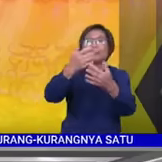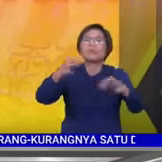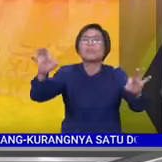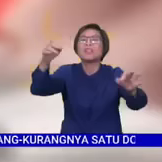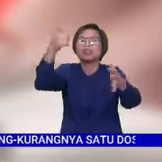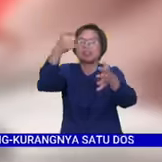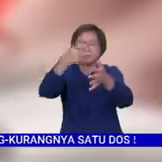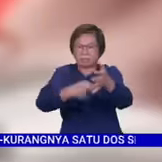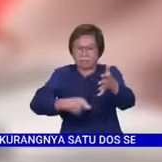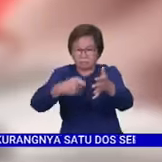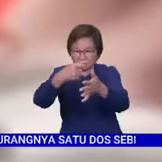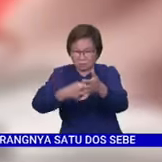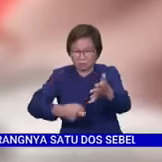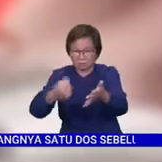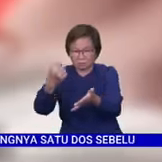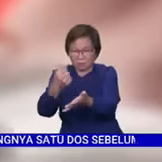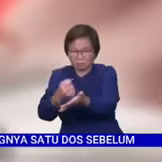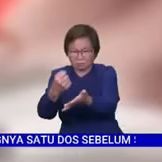custom